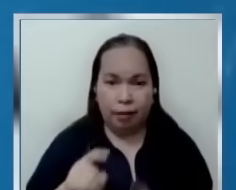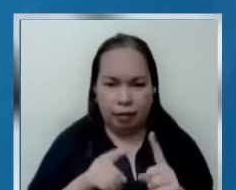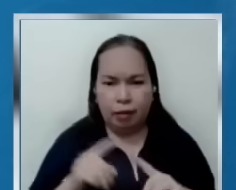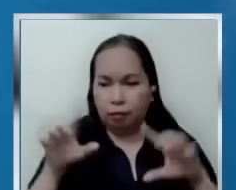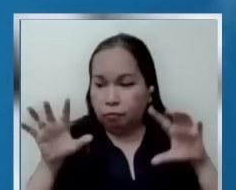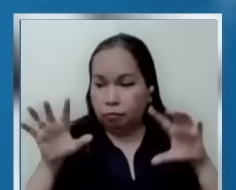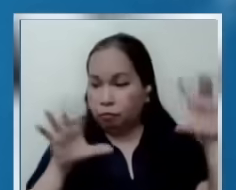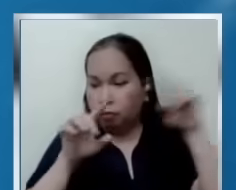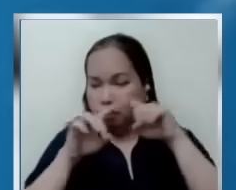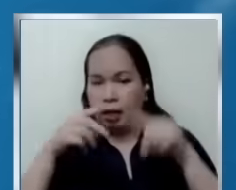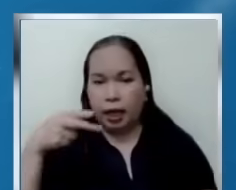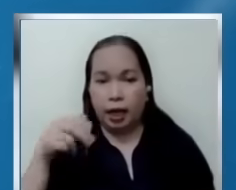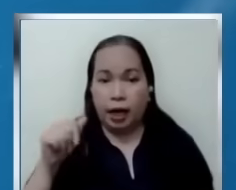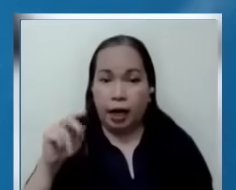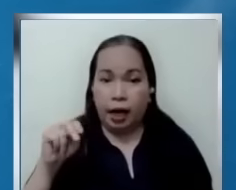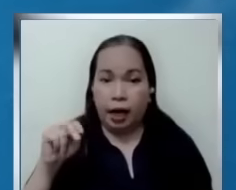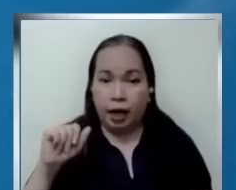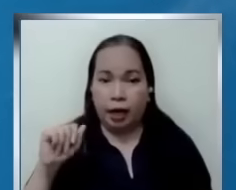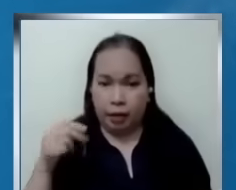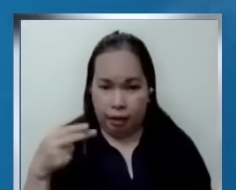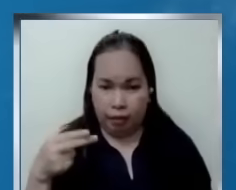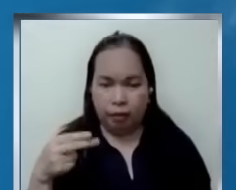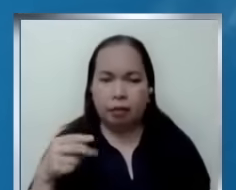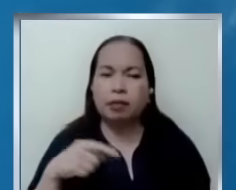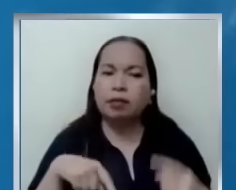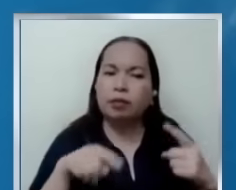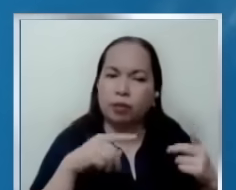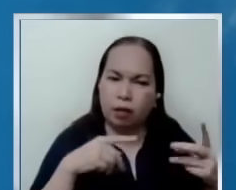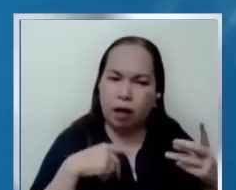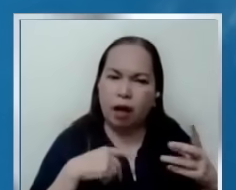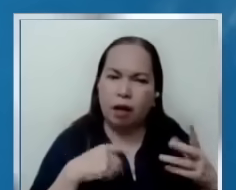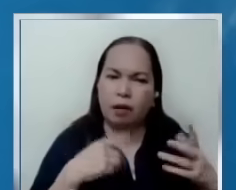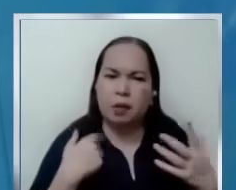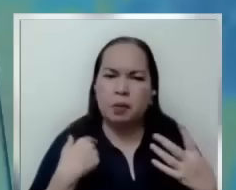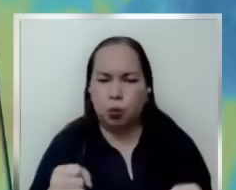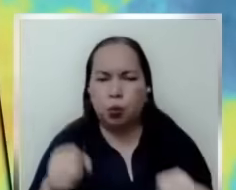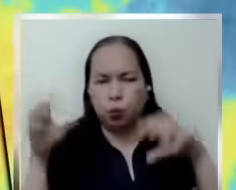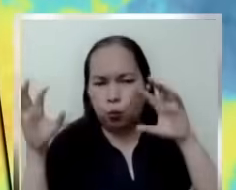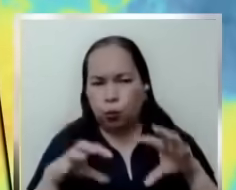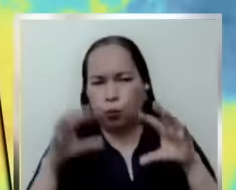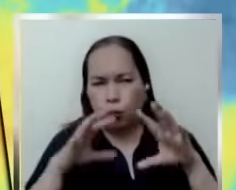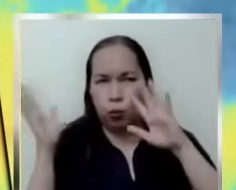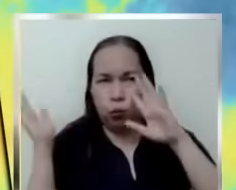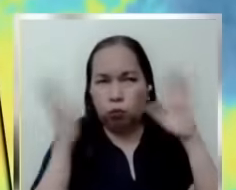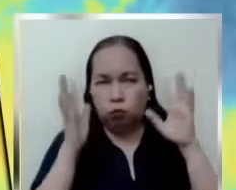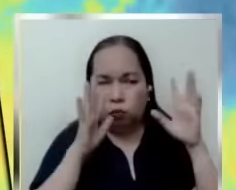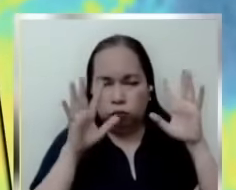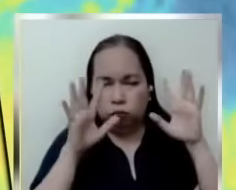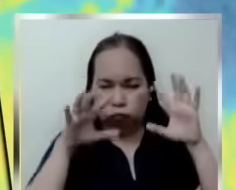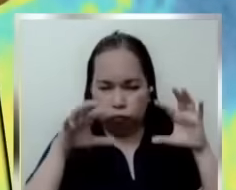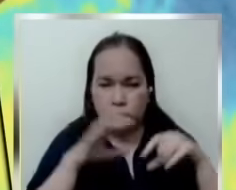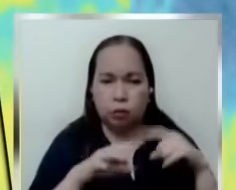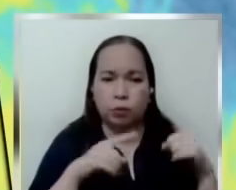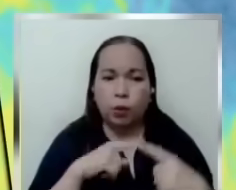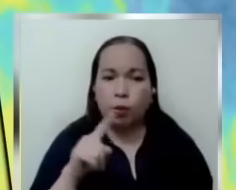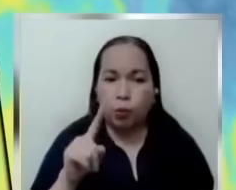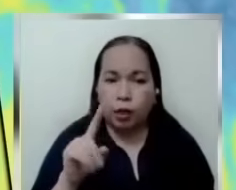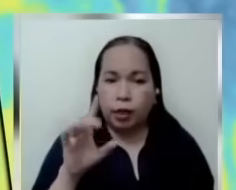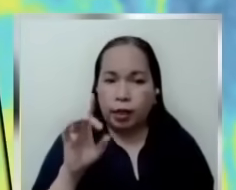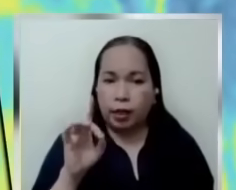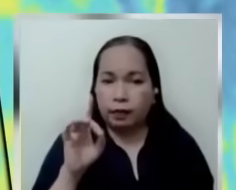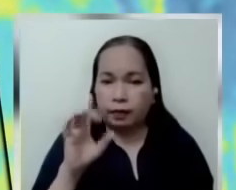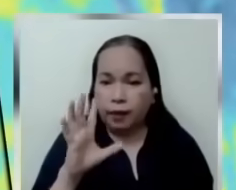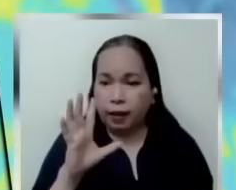maranasan dyan ang malakas na bugso ng hangin na may kasamang pag-ulan. Sa layong 185 kilometers kanlura ng Itbay at